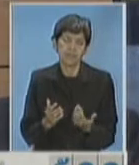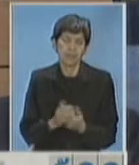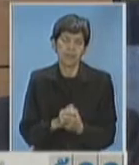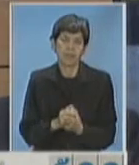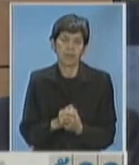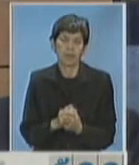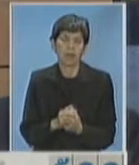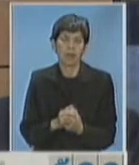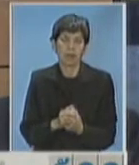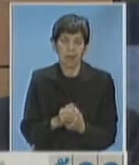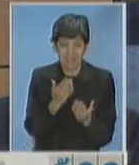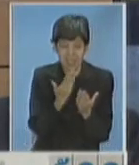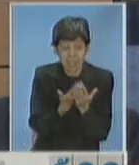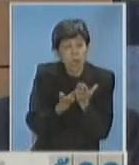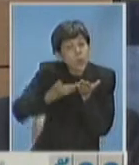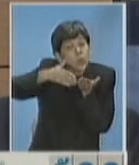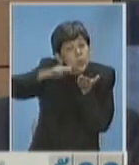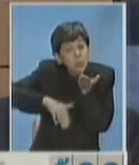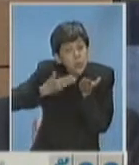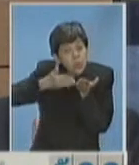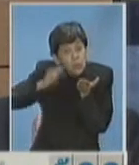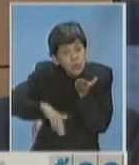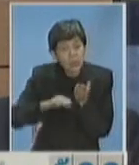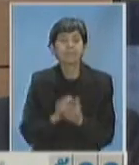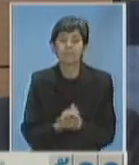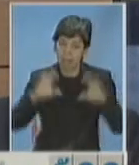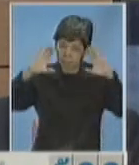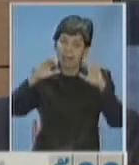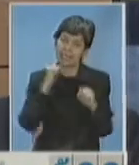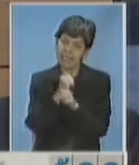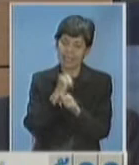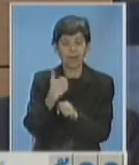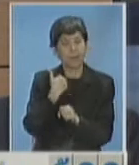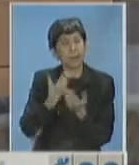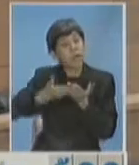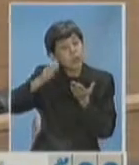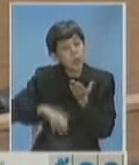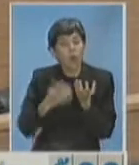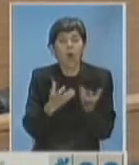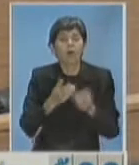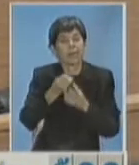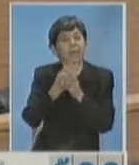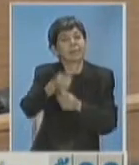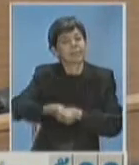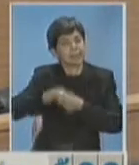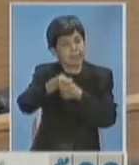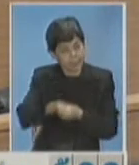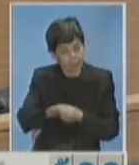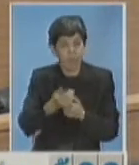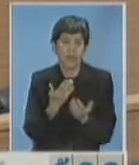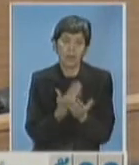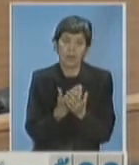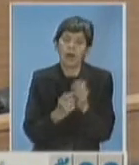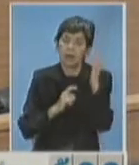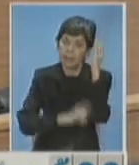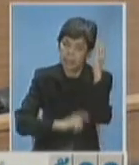ส่วนที่มีราคาถูกลงท่านประธานครับเป็นผลงานของรัฐบาลชุดนี้ก็คือสินค้าเกษตรไม่ว่าจะเป็นยางพ